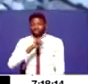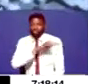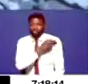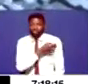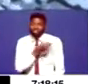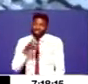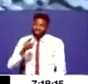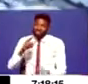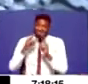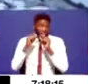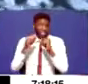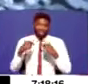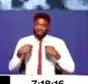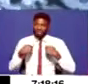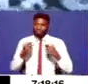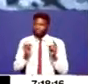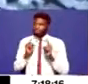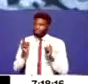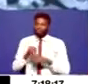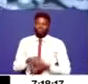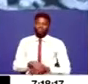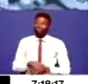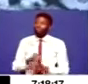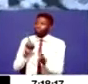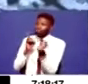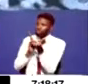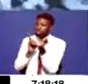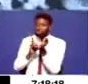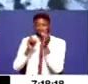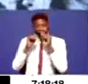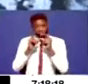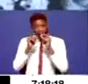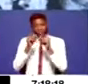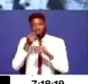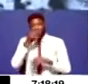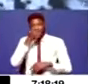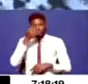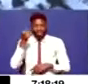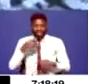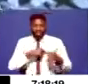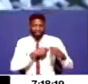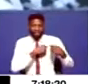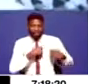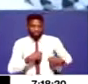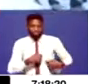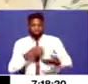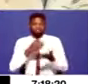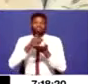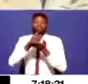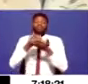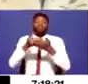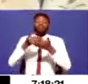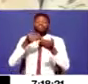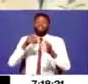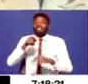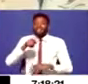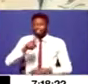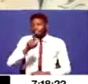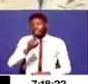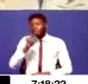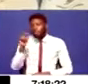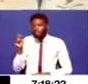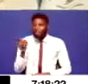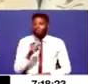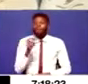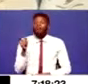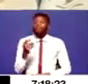yawezi. Madaktari wamependekeza afanyiwe upasuaji wa moyo kabla hajatimiza miezi mitano, na tatizo hilo